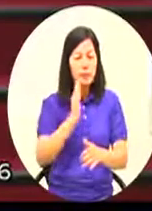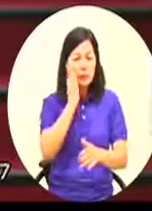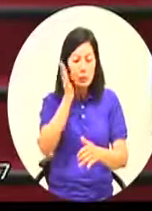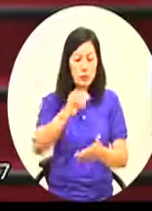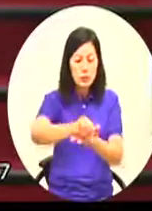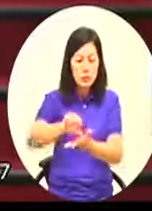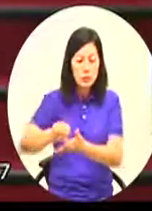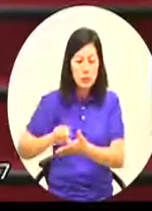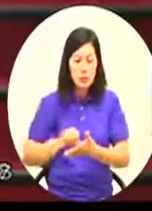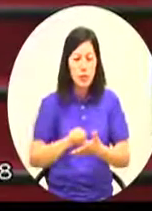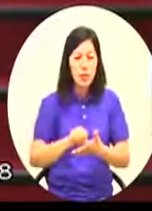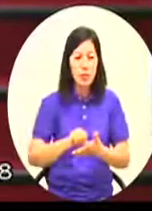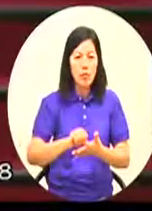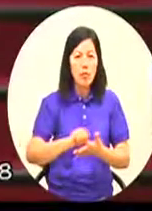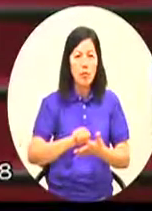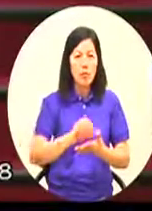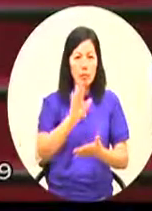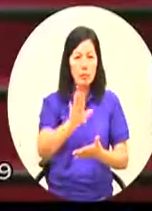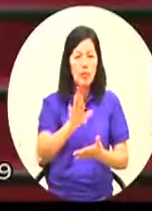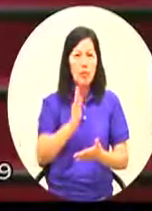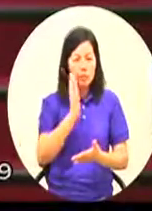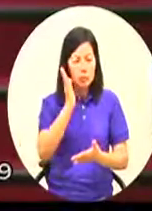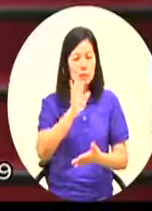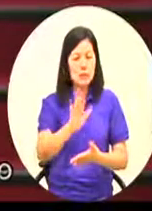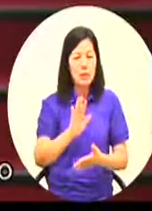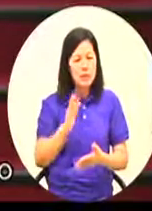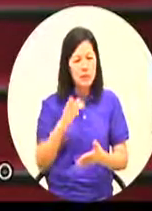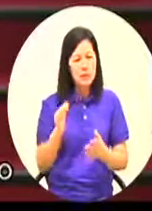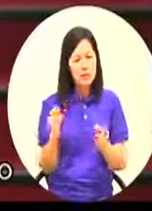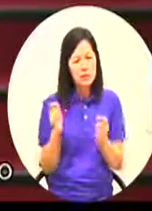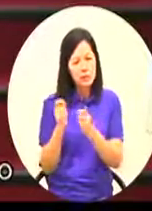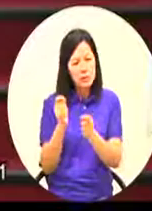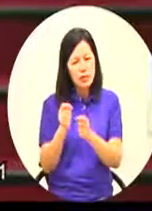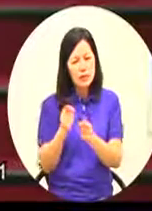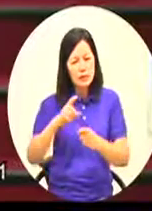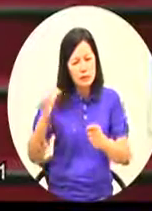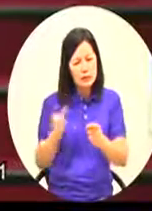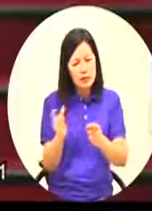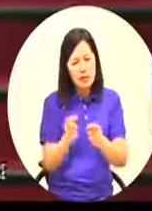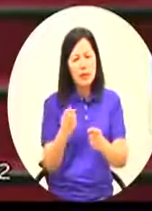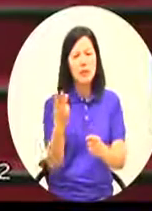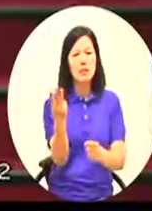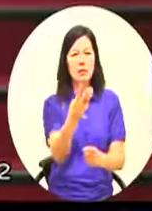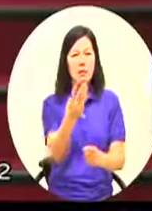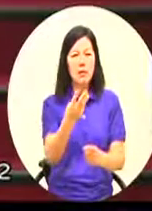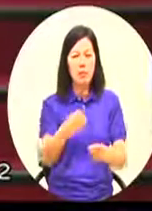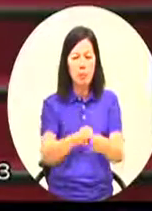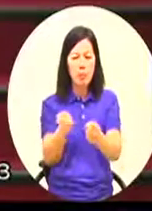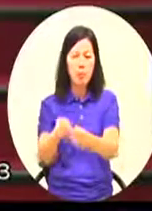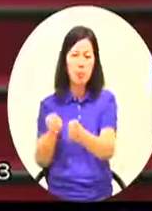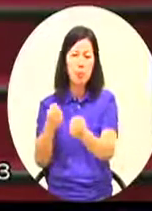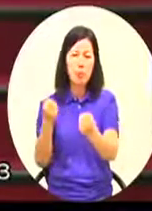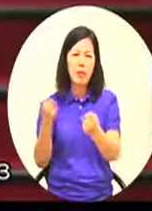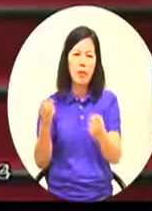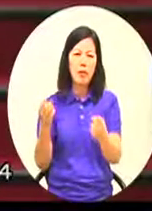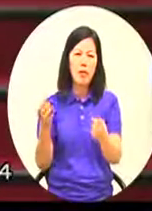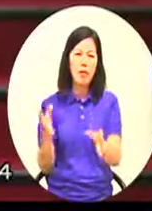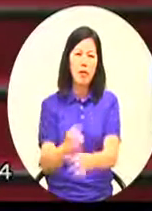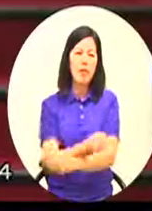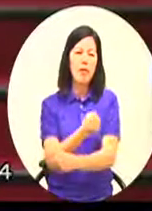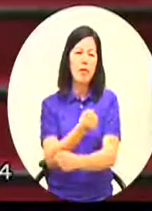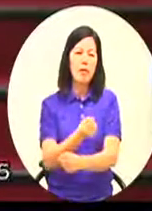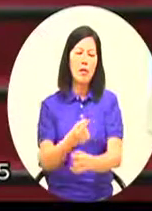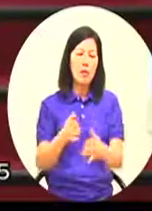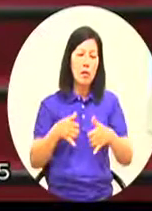农地的这个耕作。但是最近连续3场台风， 全回了，路段全部都回